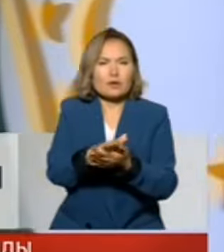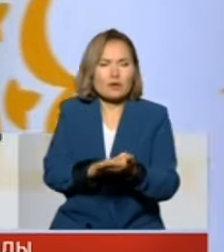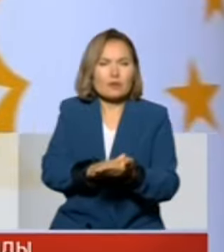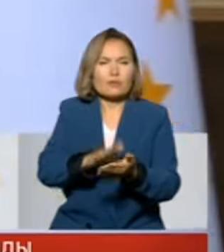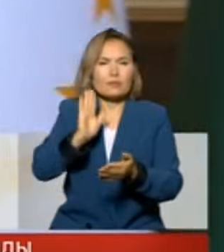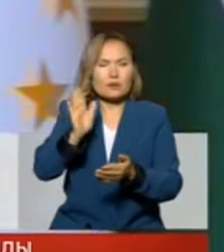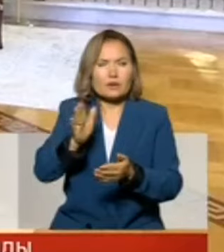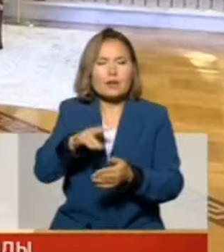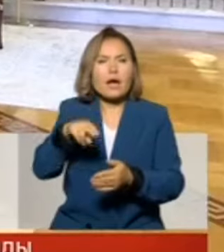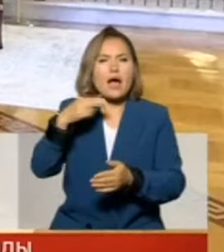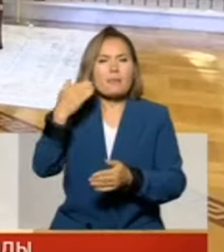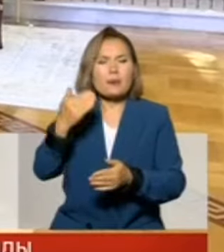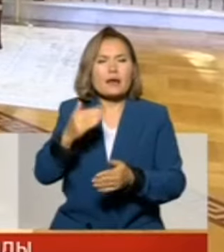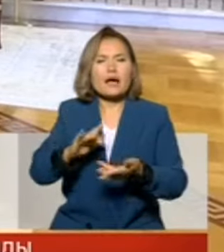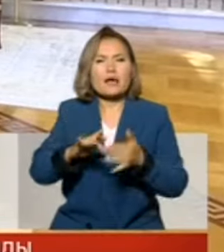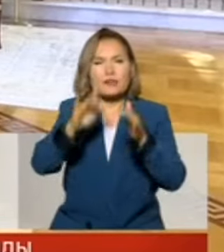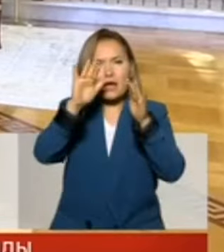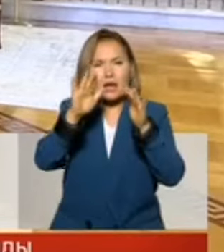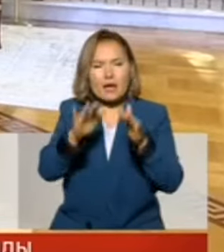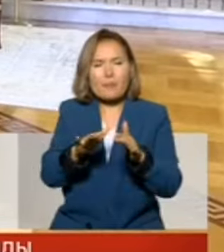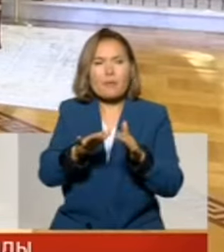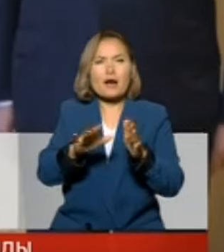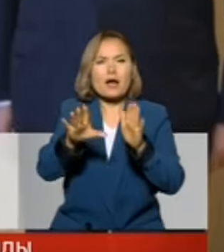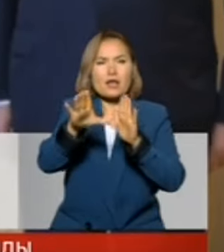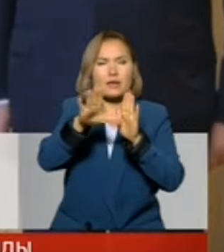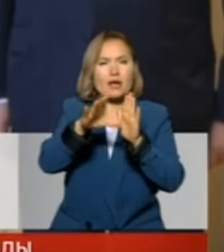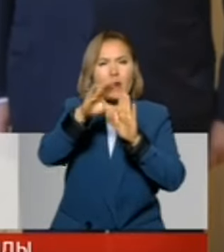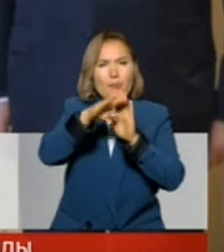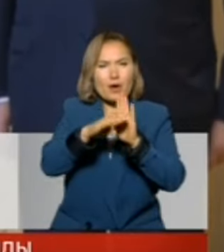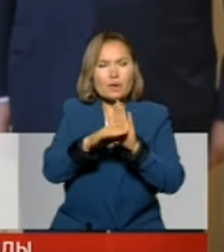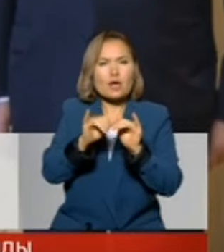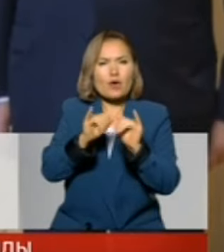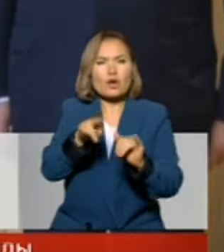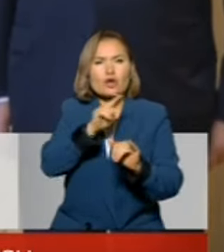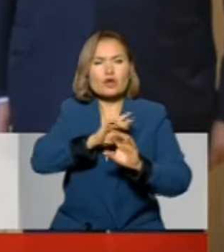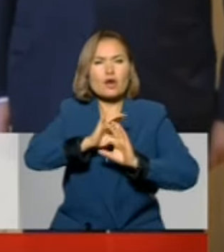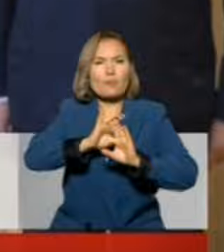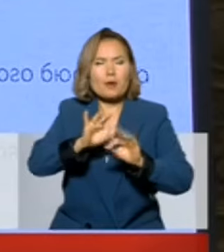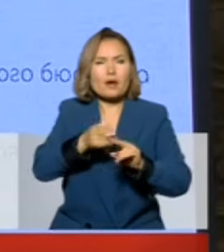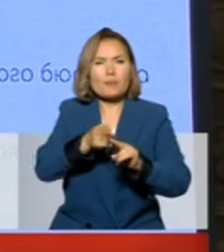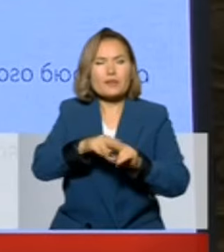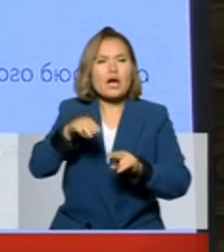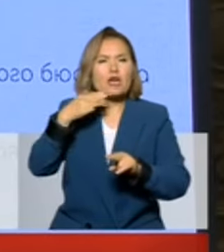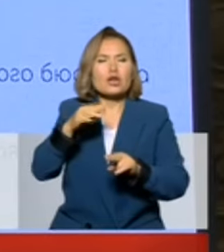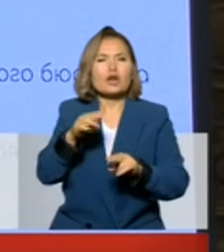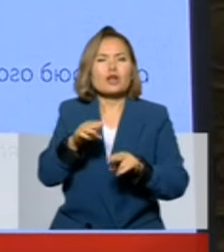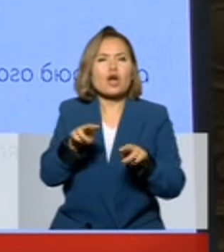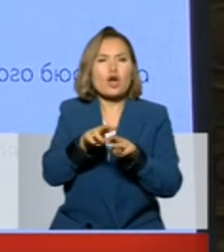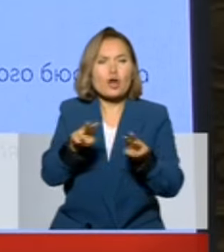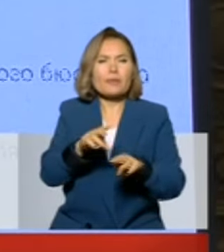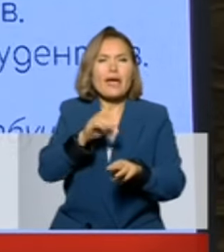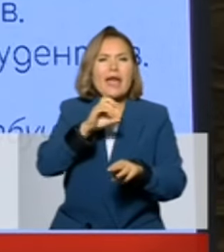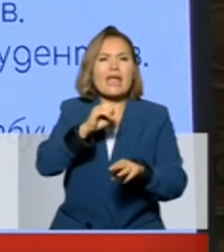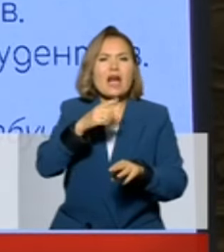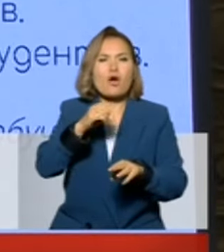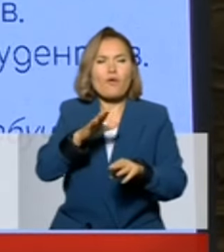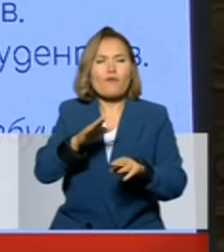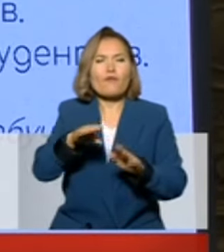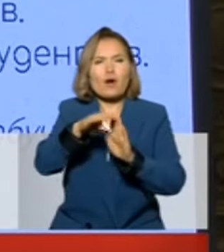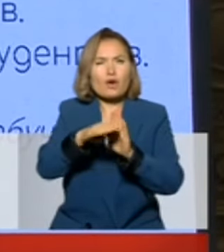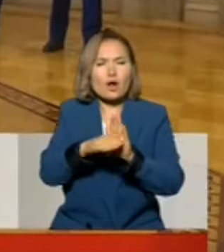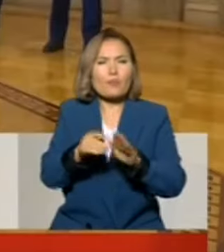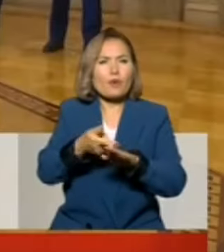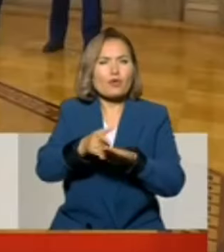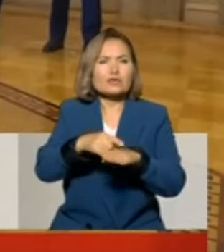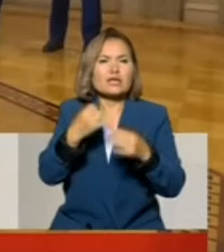соң президенттерге электронды үкімет жүйесінің ерекшеліктері мен мүмкіндіктері таныстырылды. Тәжік үкіметі ЕГОВ жүйесіне қызығушылық танытқалы біраз